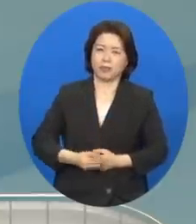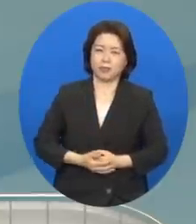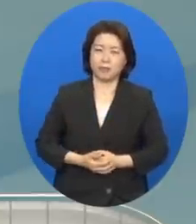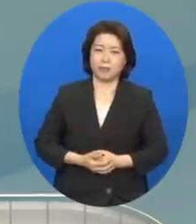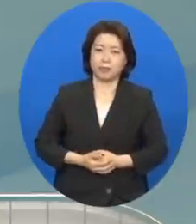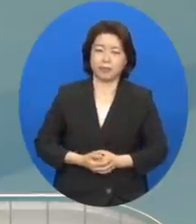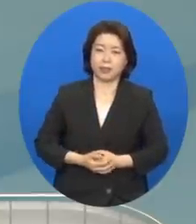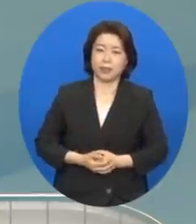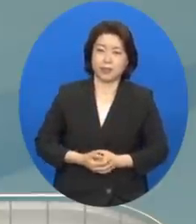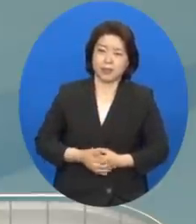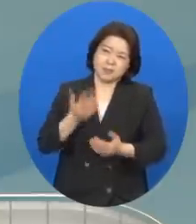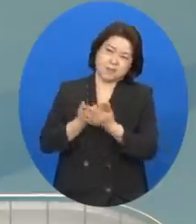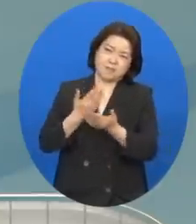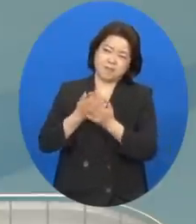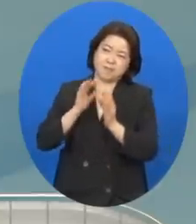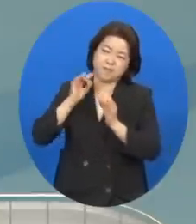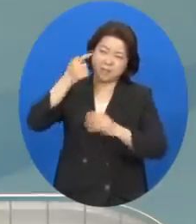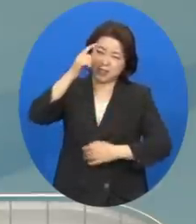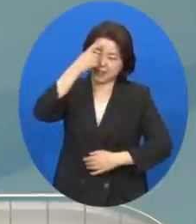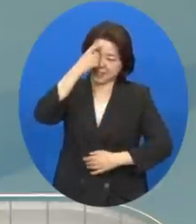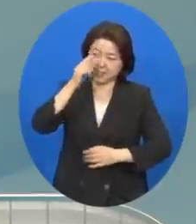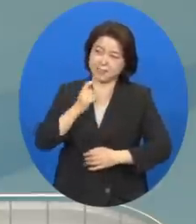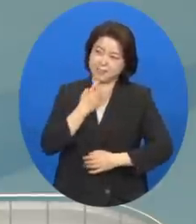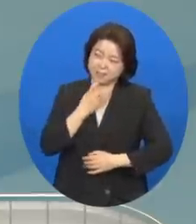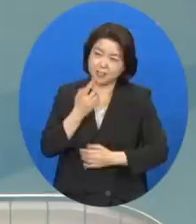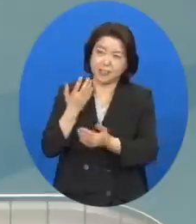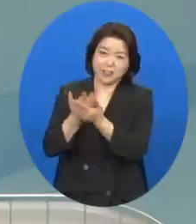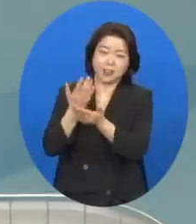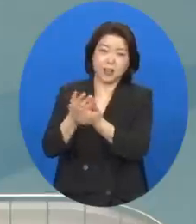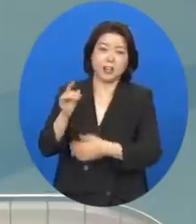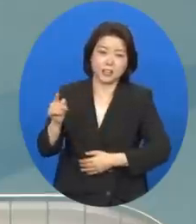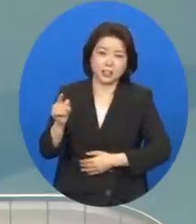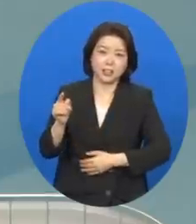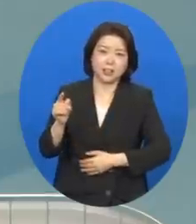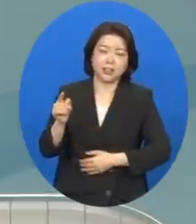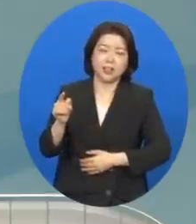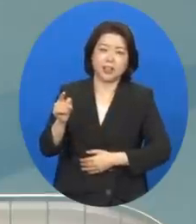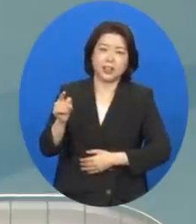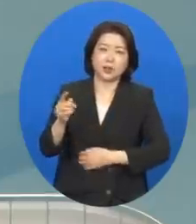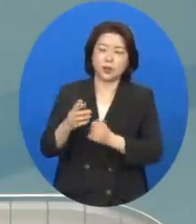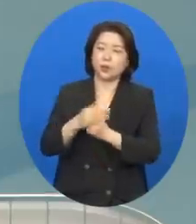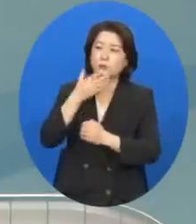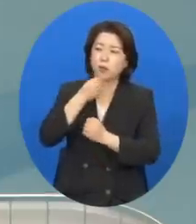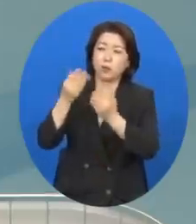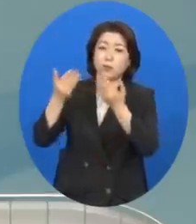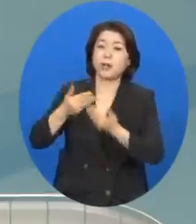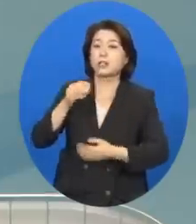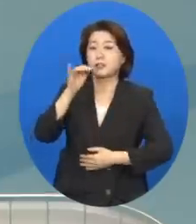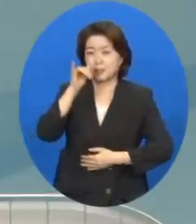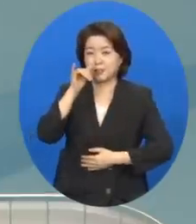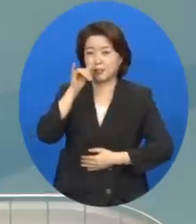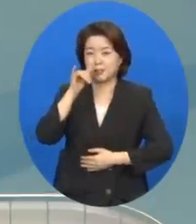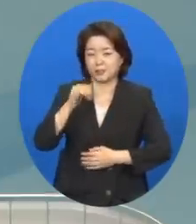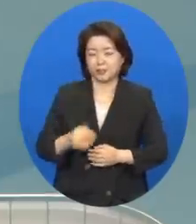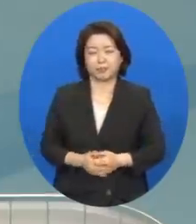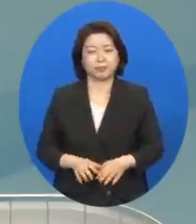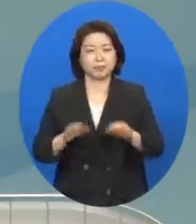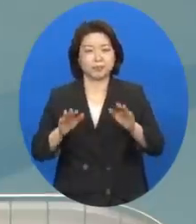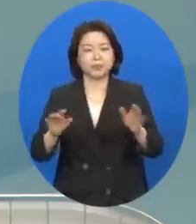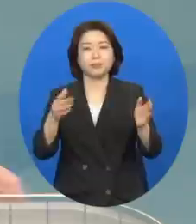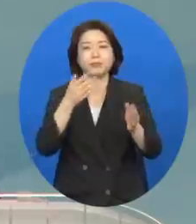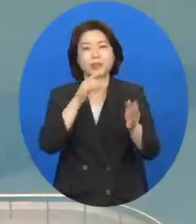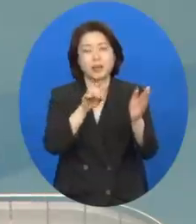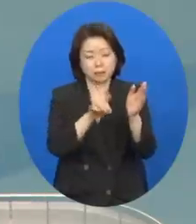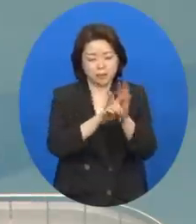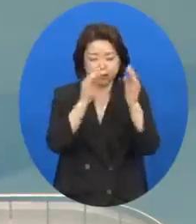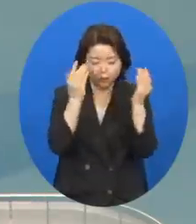떼쓸 수 있는 복. 하나님께 마음껏 구할 수 있는 복. 나는 그런 복을 받았어. 여러분 이제는 믿음을